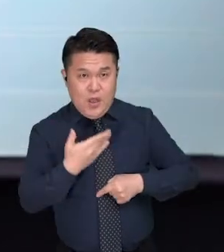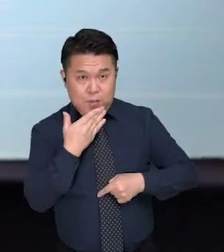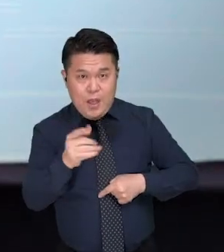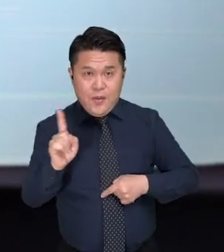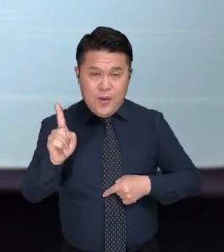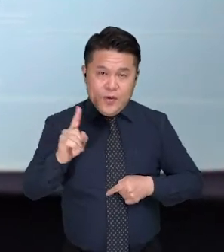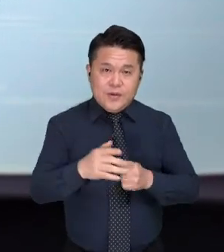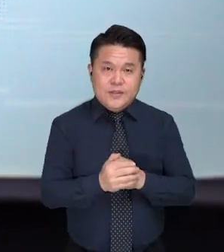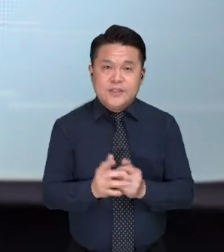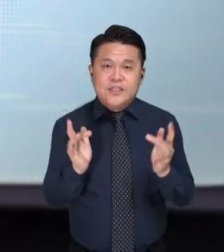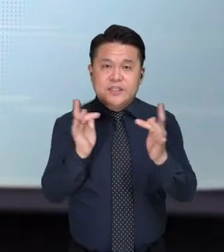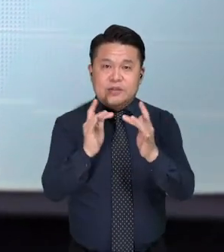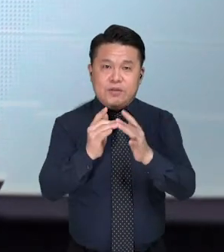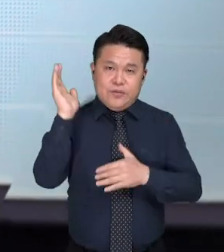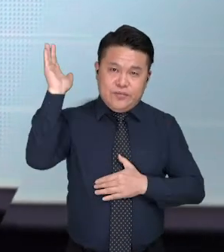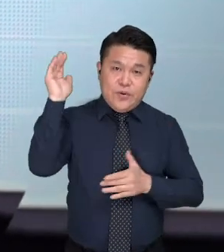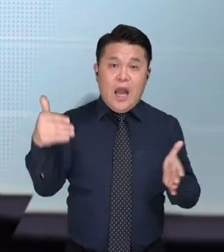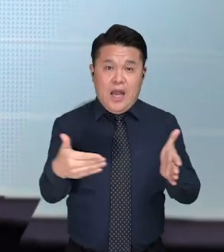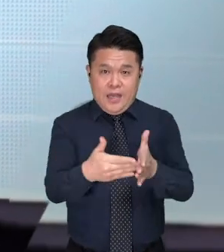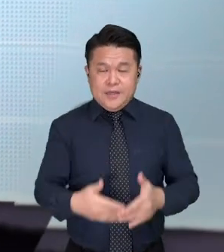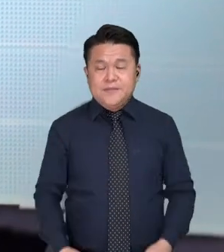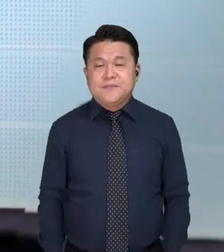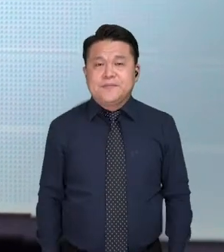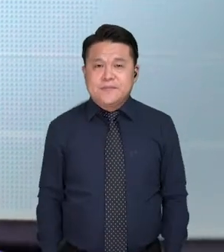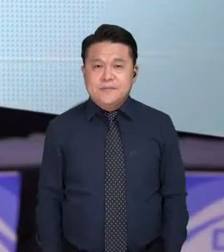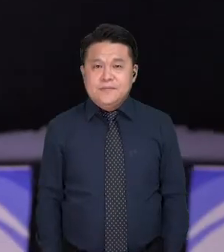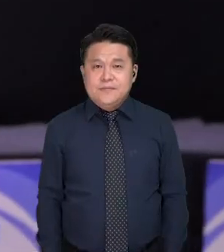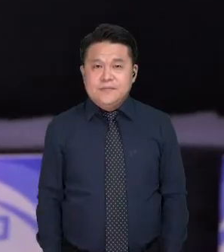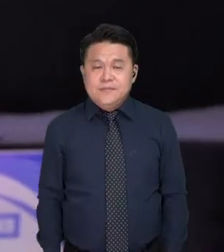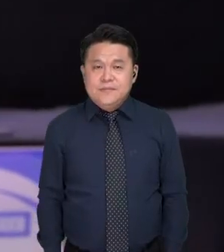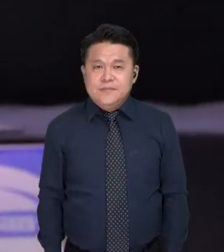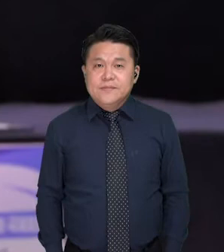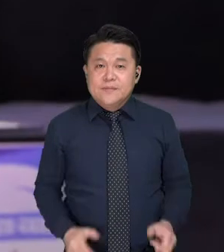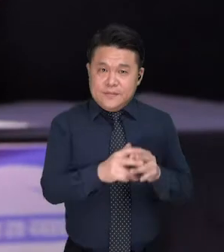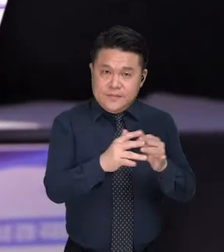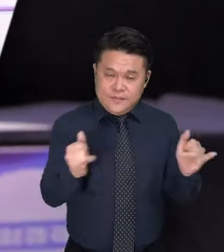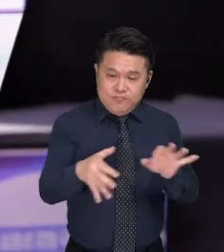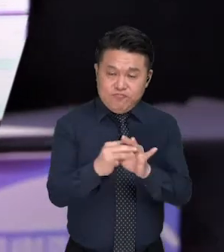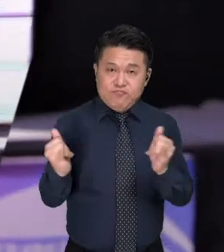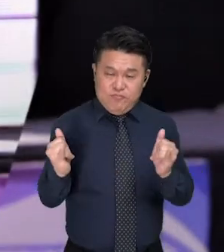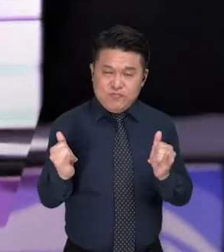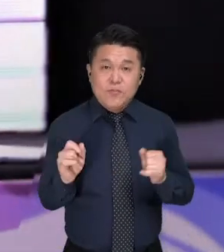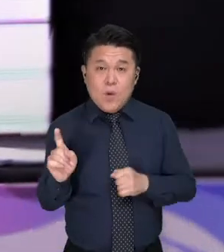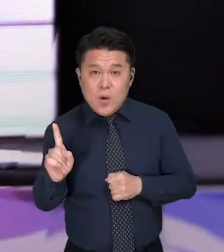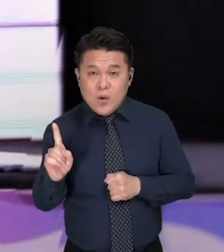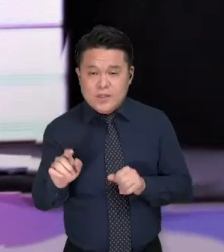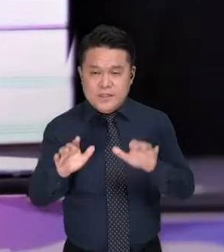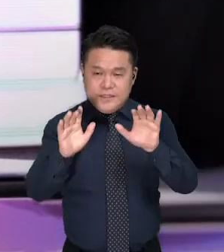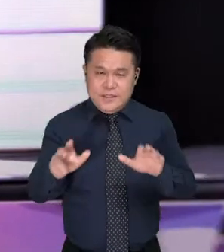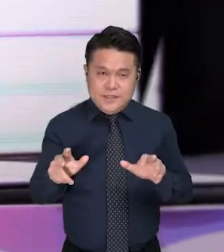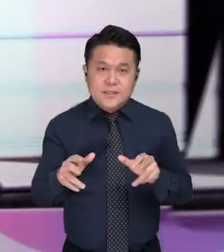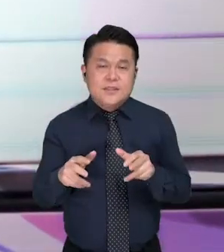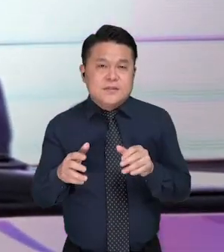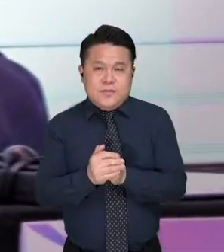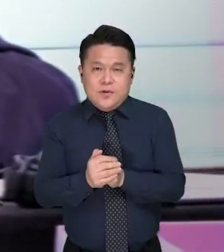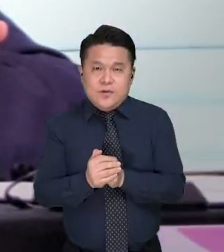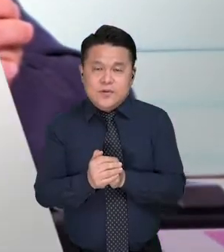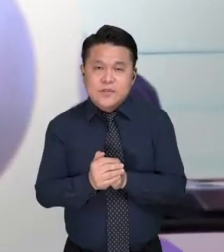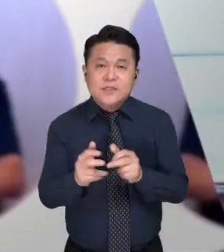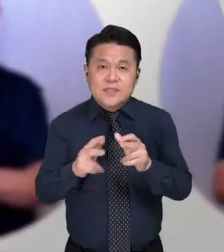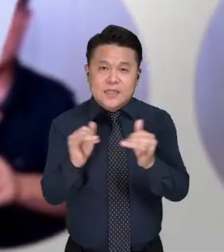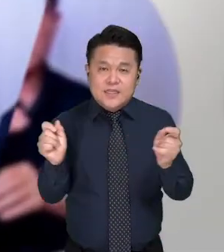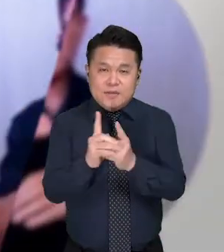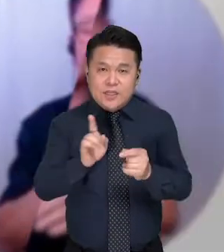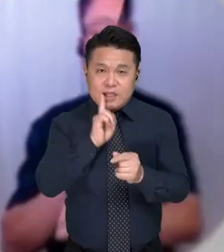및 활동가가 참여할 수 있도록 온라인으로 진행했다고 합니다. 많은 당사자 관계자분들이 CRPD